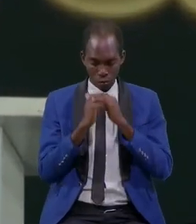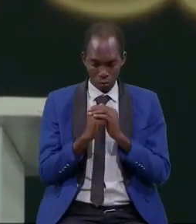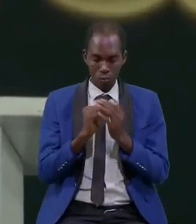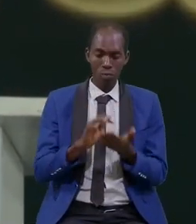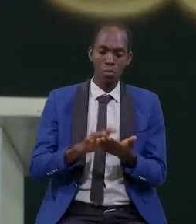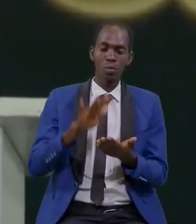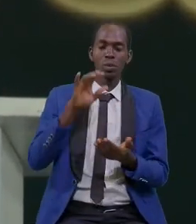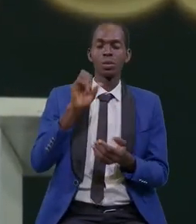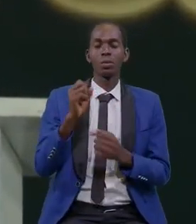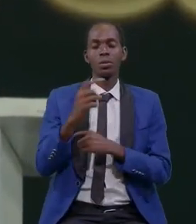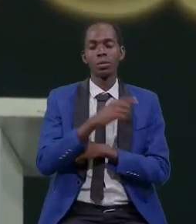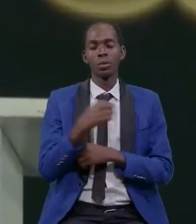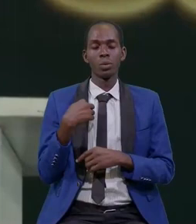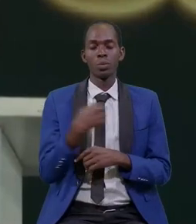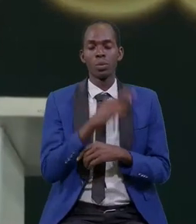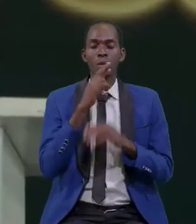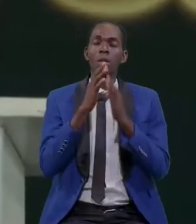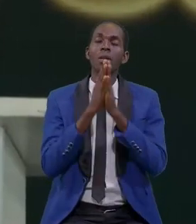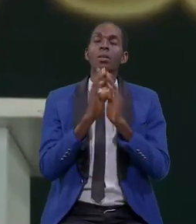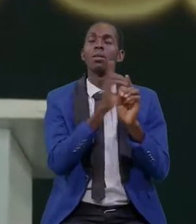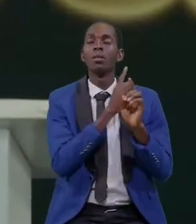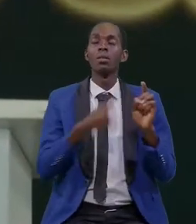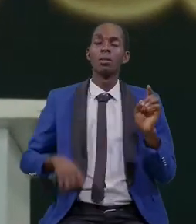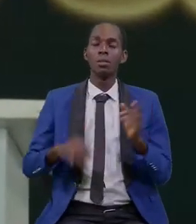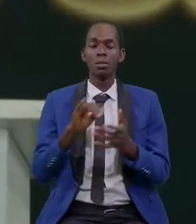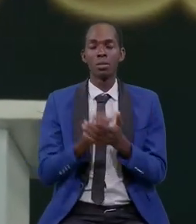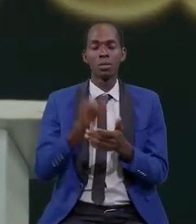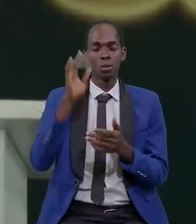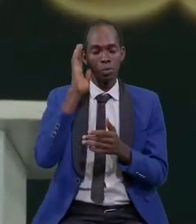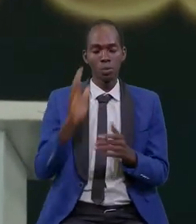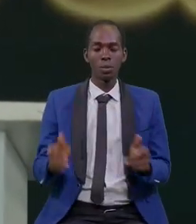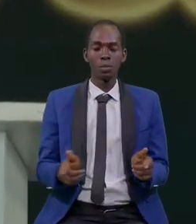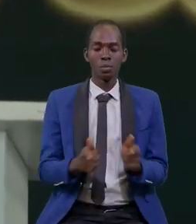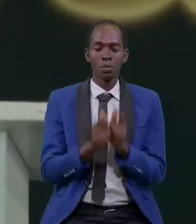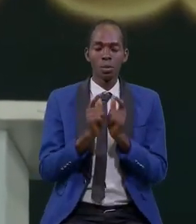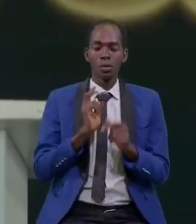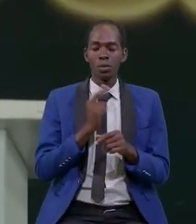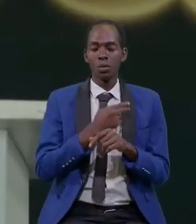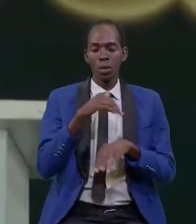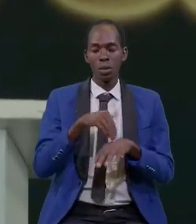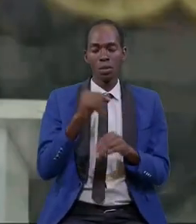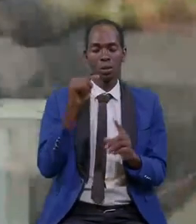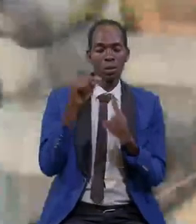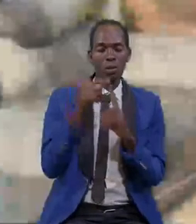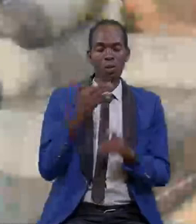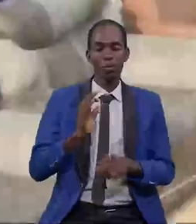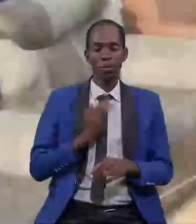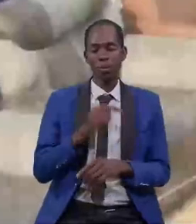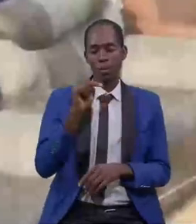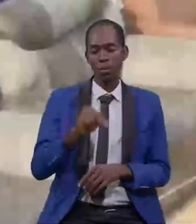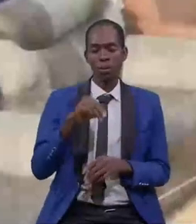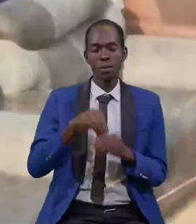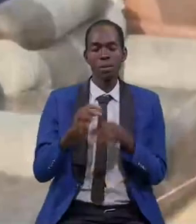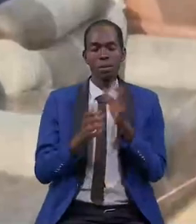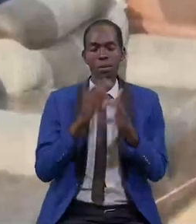Pour ce jour d'adoration, ce jour glorieux, nous demandons, Seigneur, que tu nous rencontres selon nos besoins au nom de